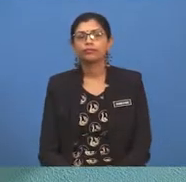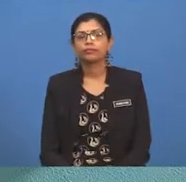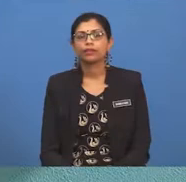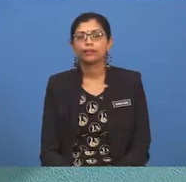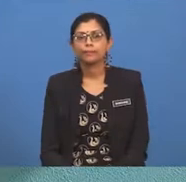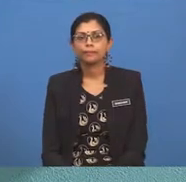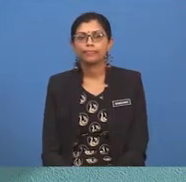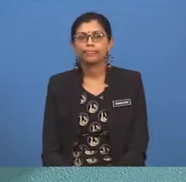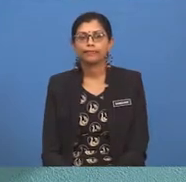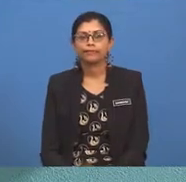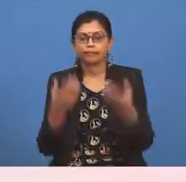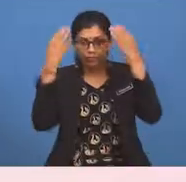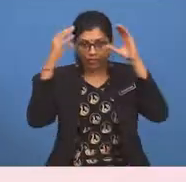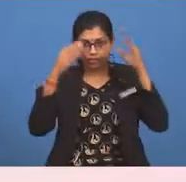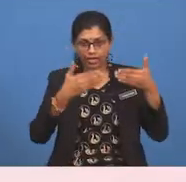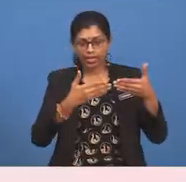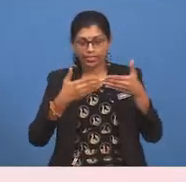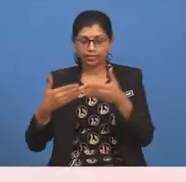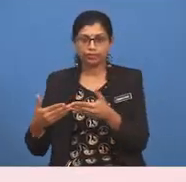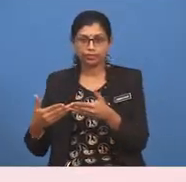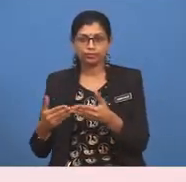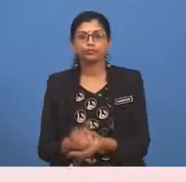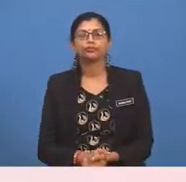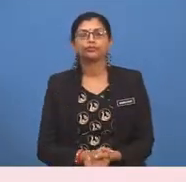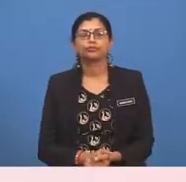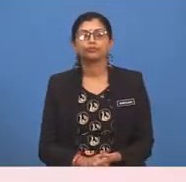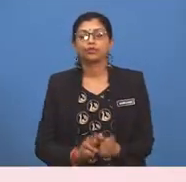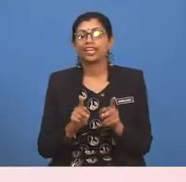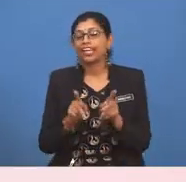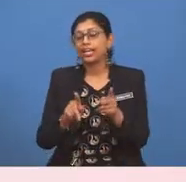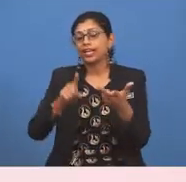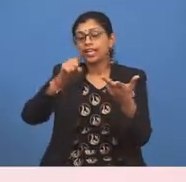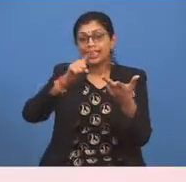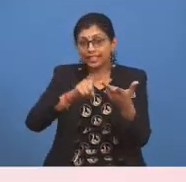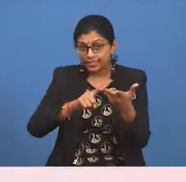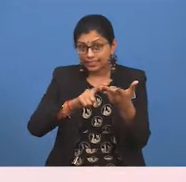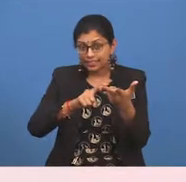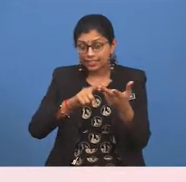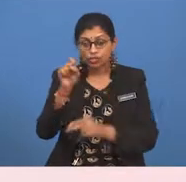Cikgu akan teruskan dengan kaedah yang ketiga, iaitu